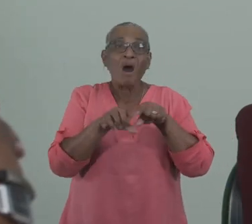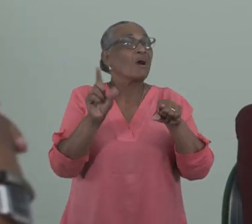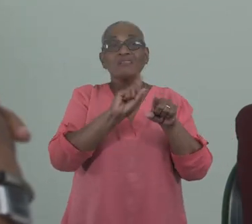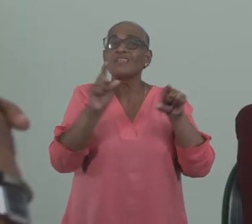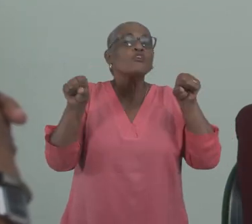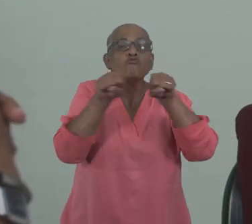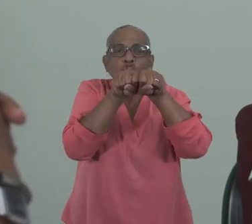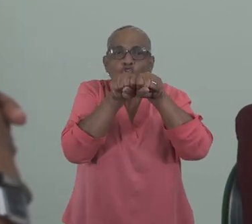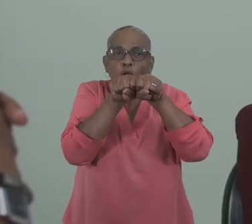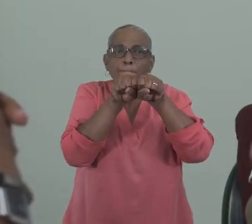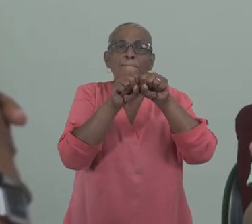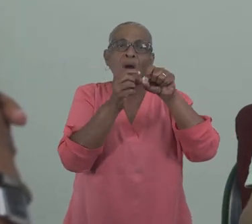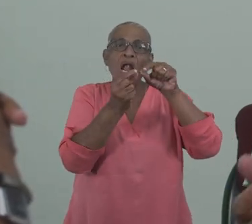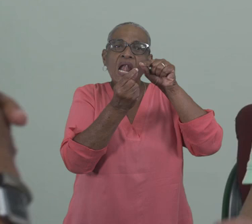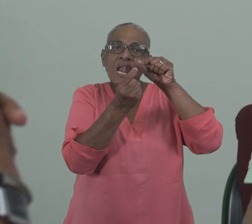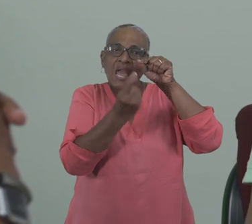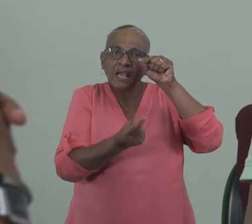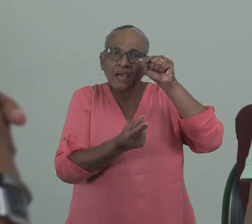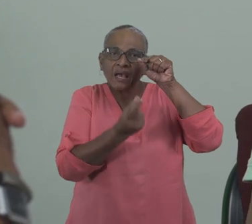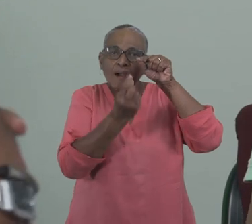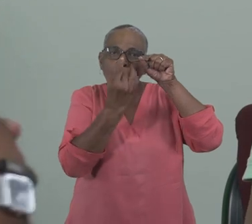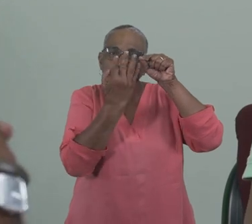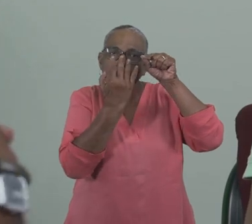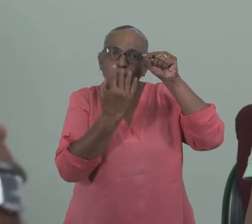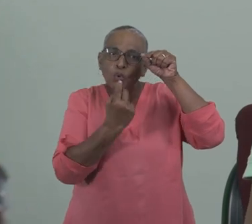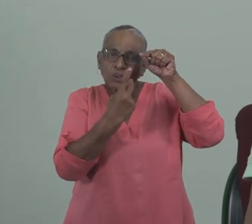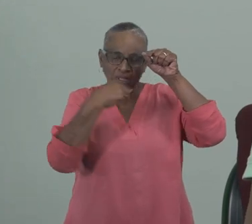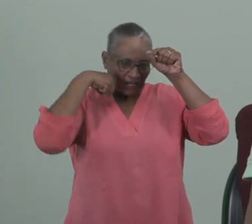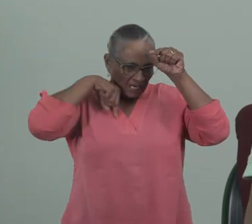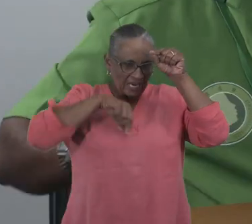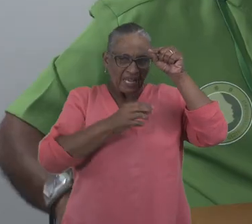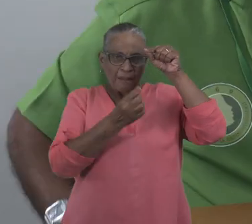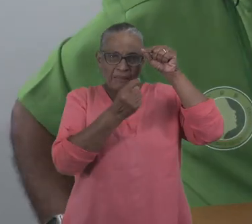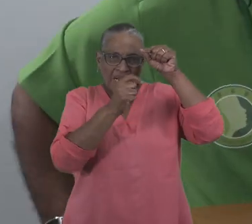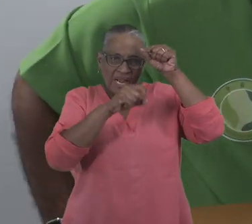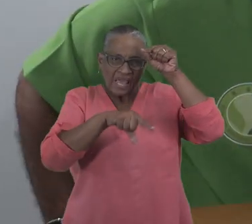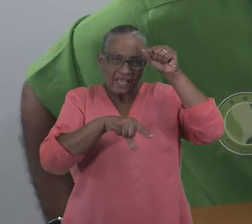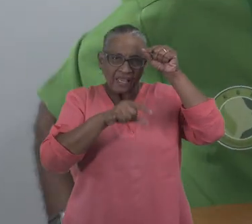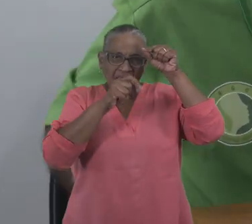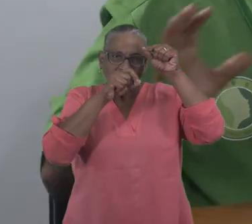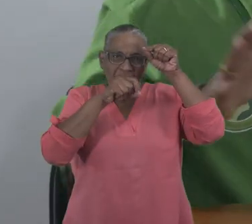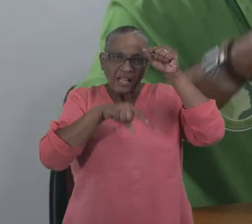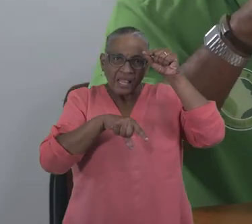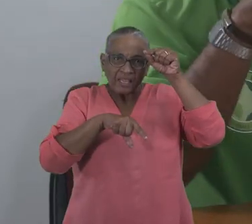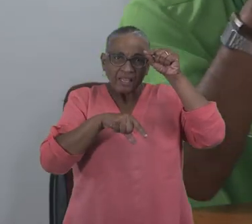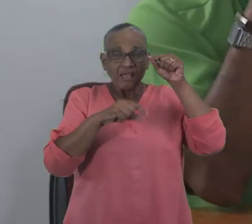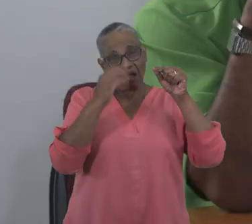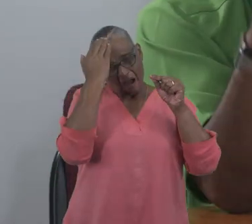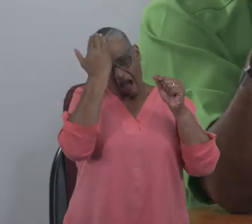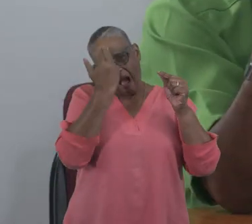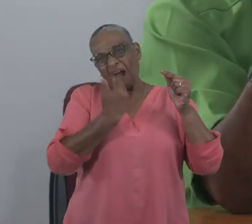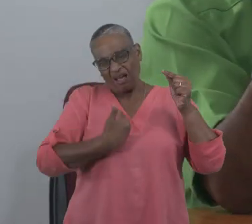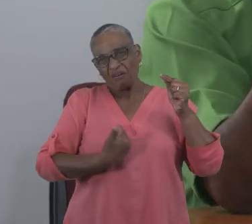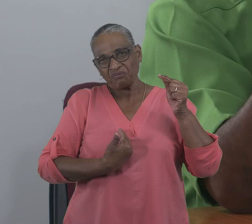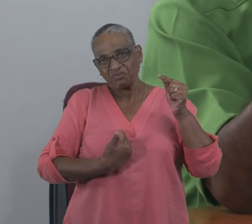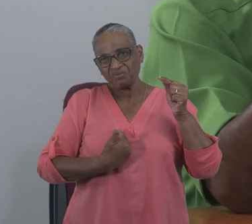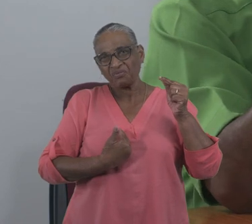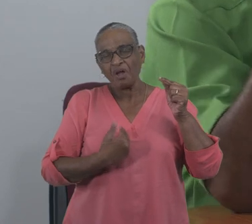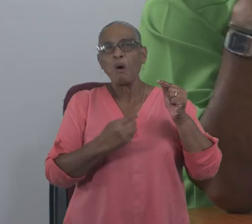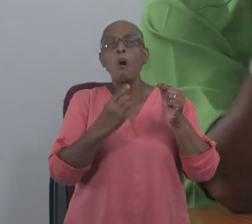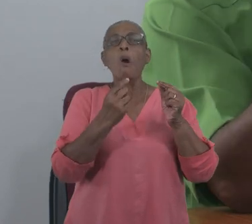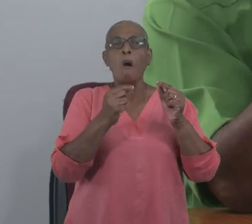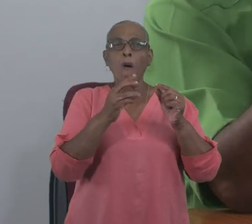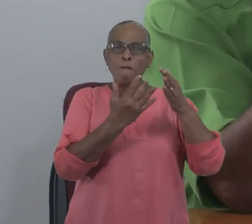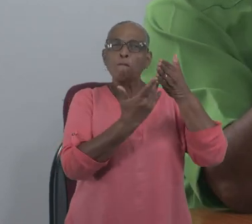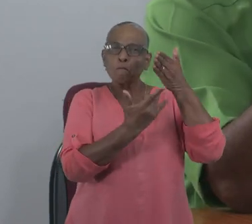niet verstopping, maar een lekkage van bloed. Een lekkage. Oh, dus je bedoelt eigenlijk een probleem van A. Beroerte naar eigenlijk